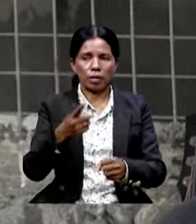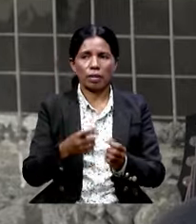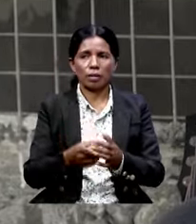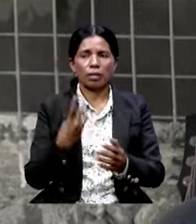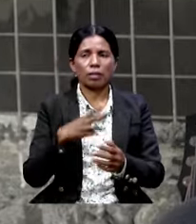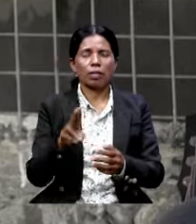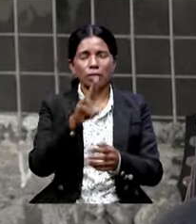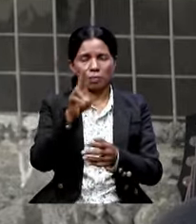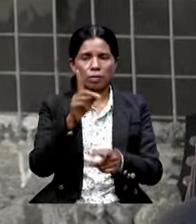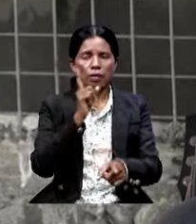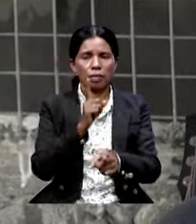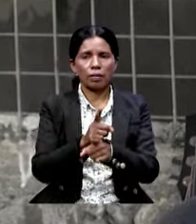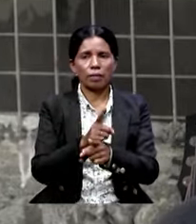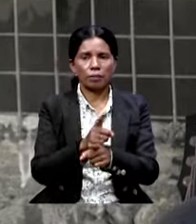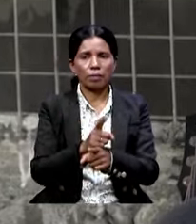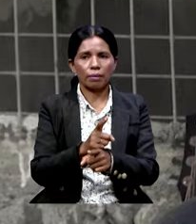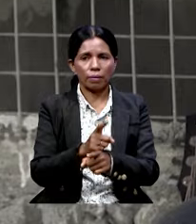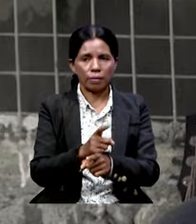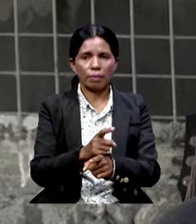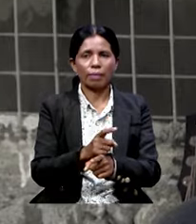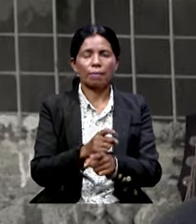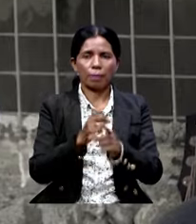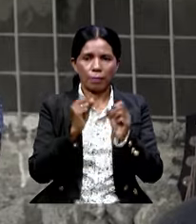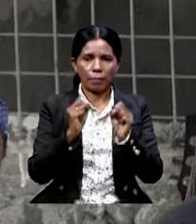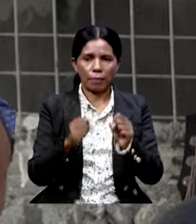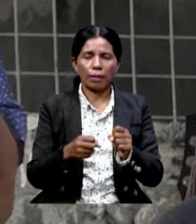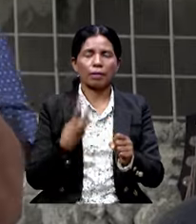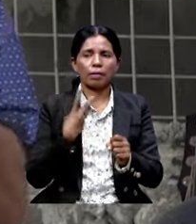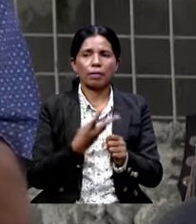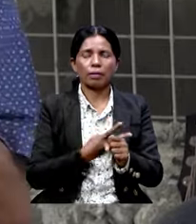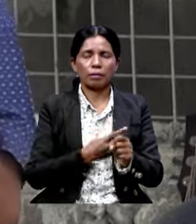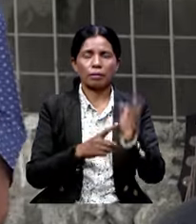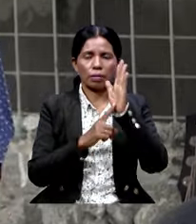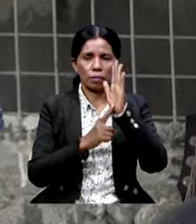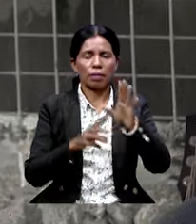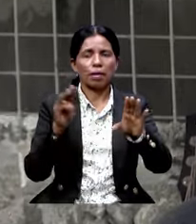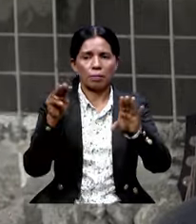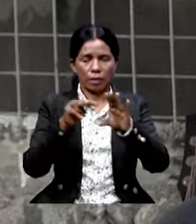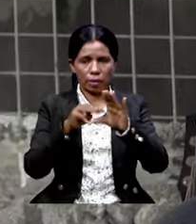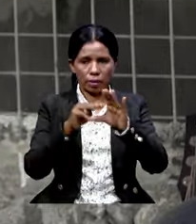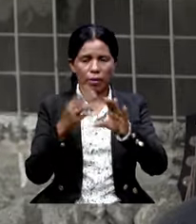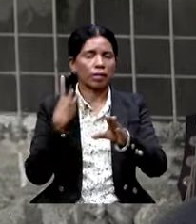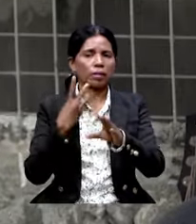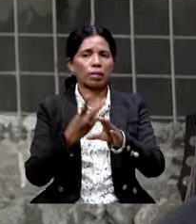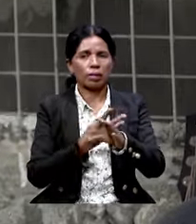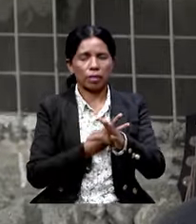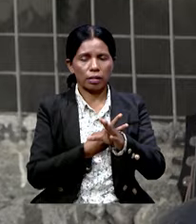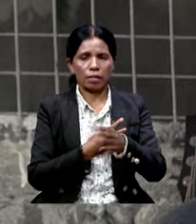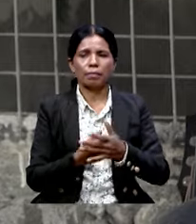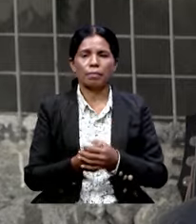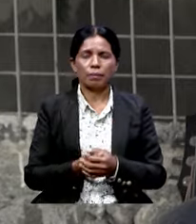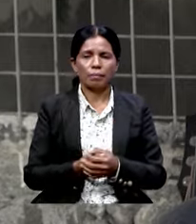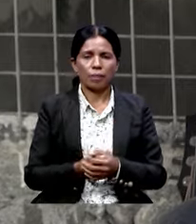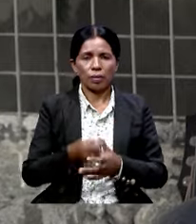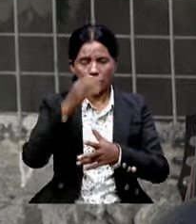dulu potensi dari lebih mak iya dune kita maksai dulu di mercado. E te espera que ataque. A